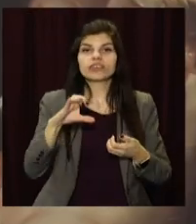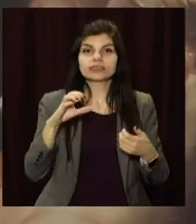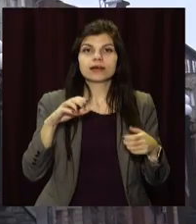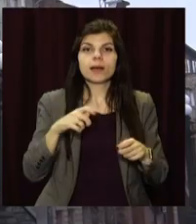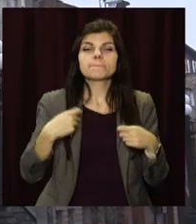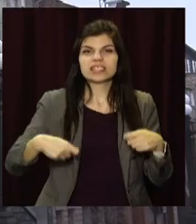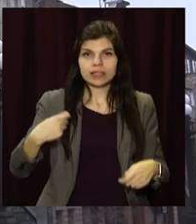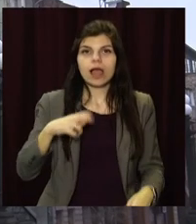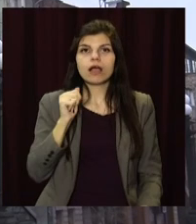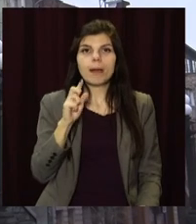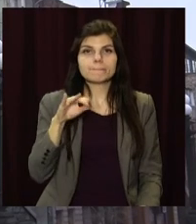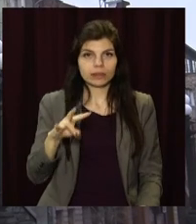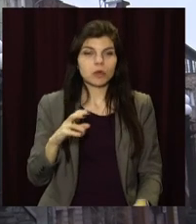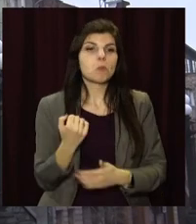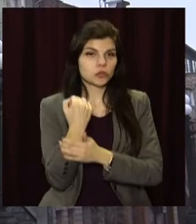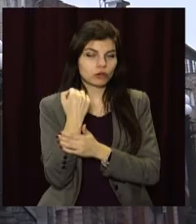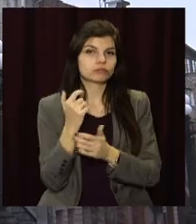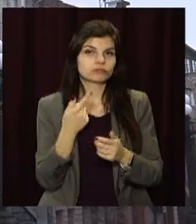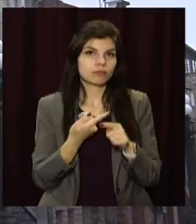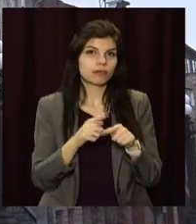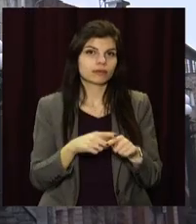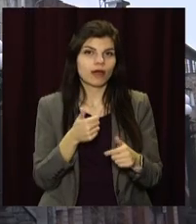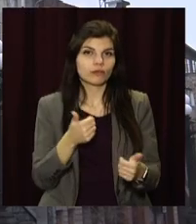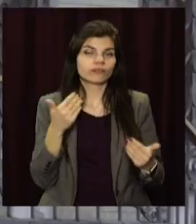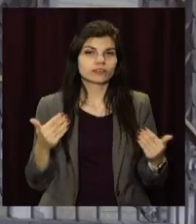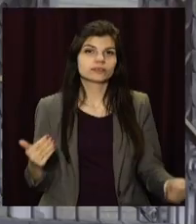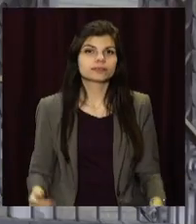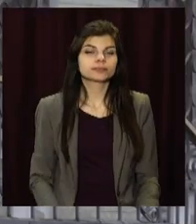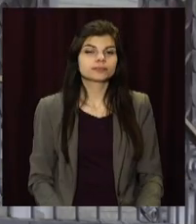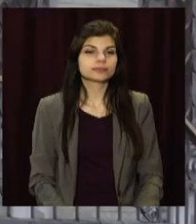президента та Кабмін. Руслана Козиряцька, Сергій Язовських, Open News, телеканал «Відкритий».